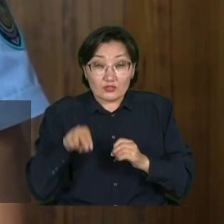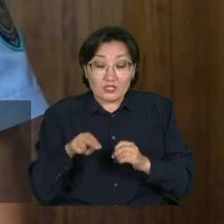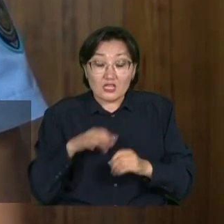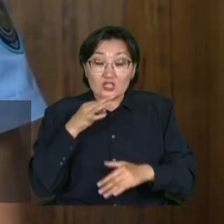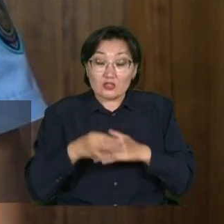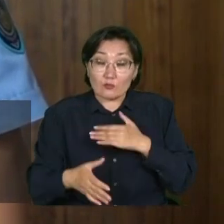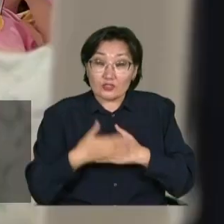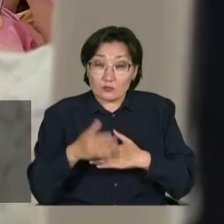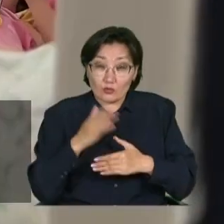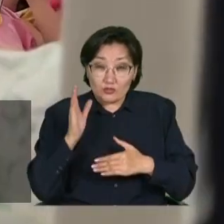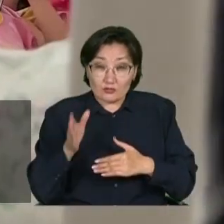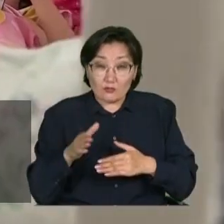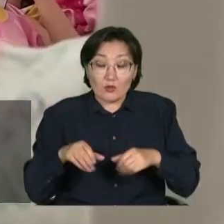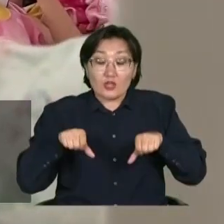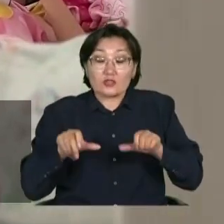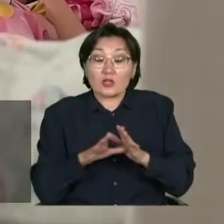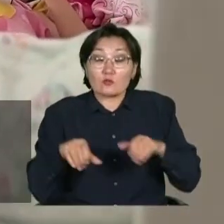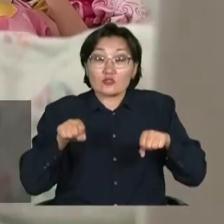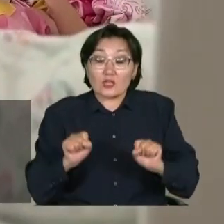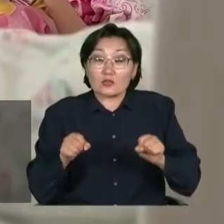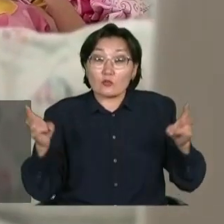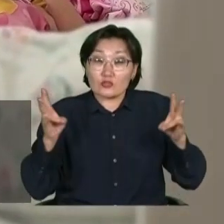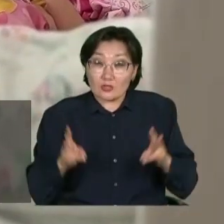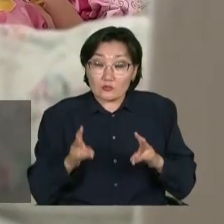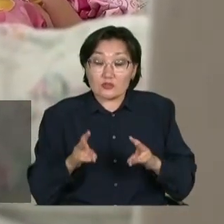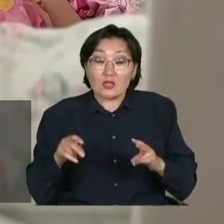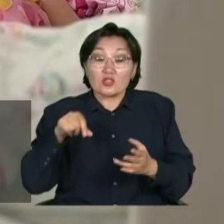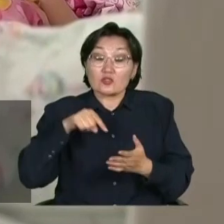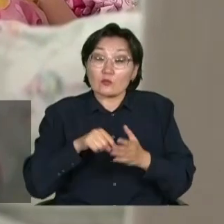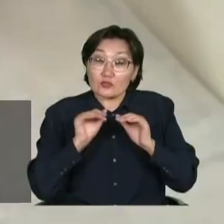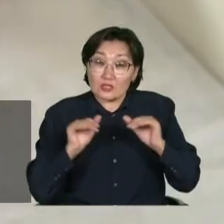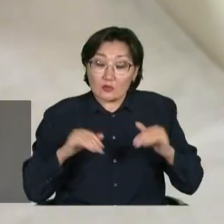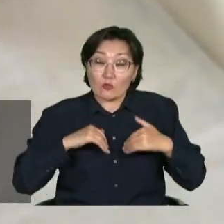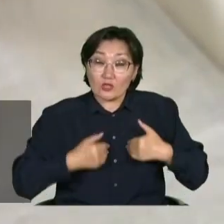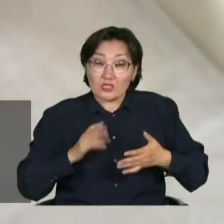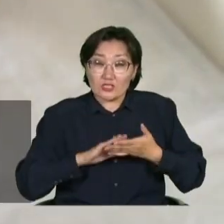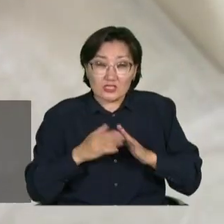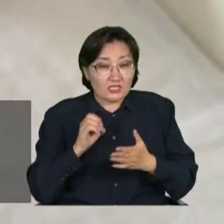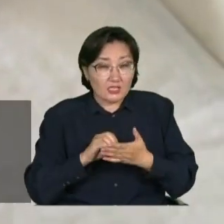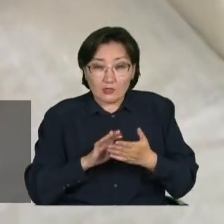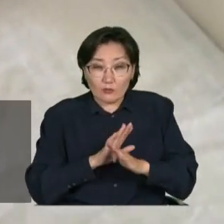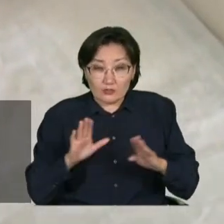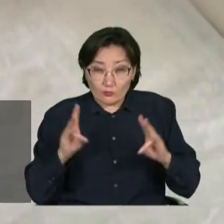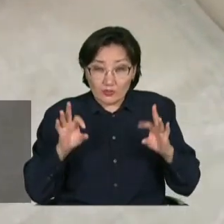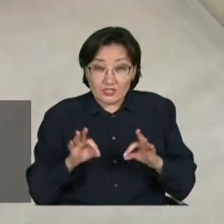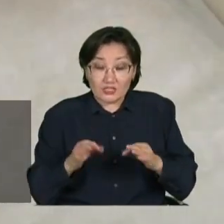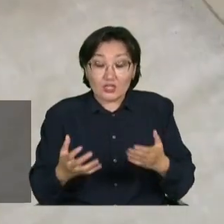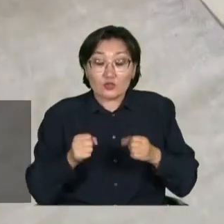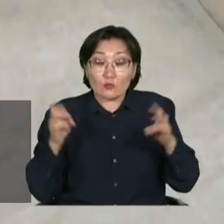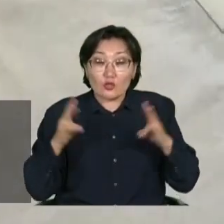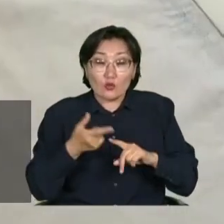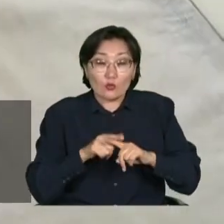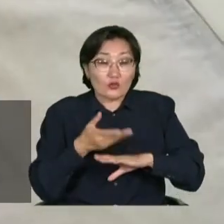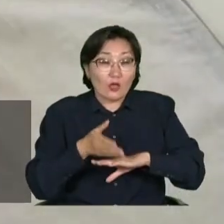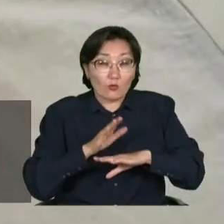жауапқа тартылатынын ескертеміз. Скутер мініп апатқа ұшыраған оқушылар арасында қайғылы жағдай тіркелмепті. Алайда алған жарақат өте